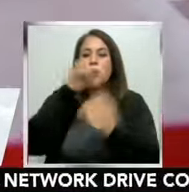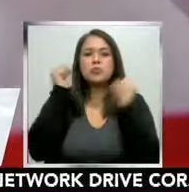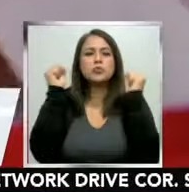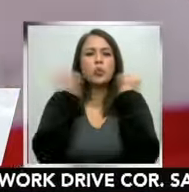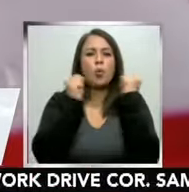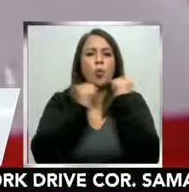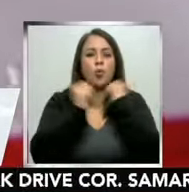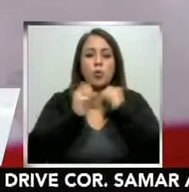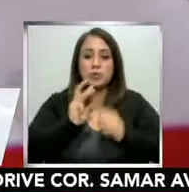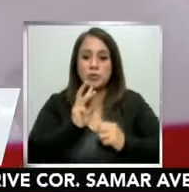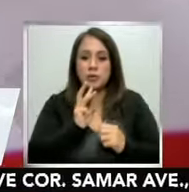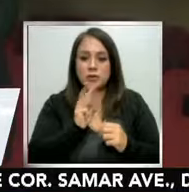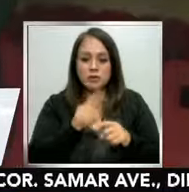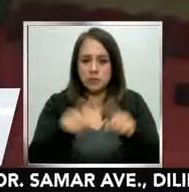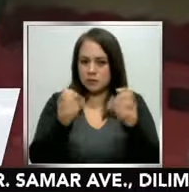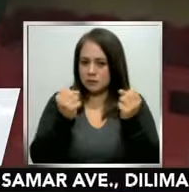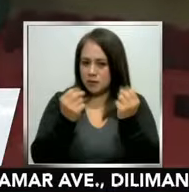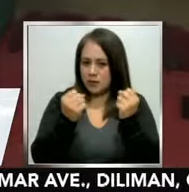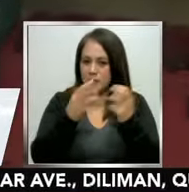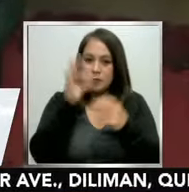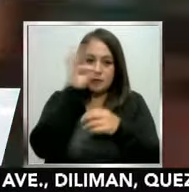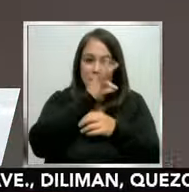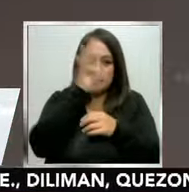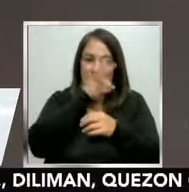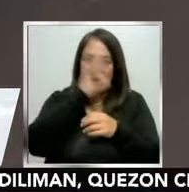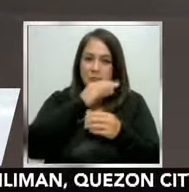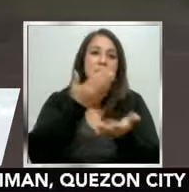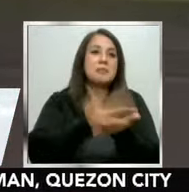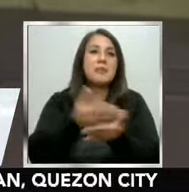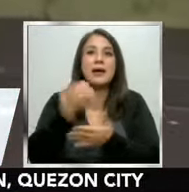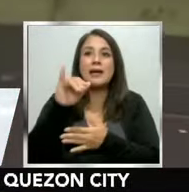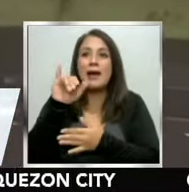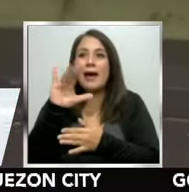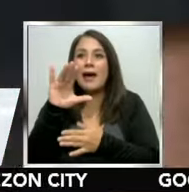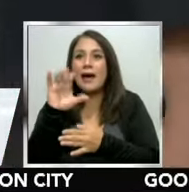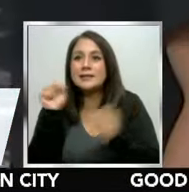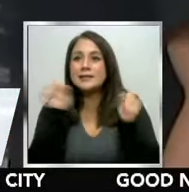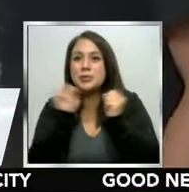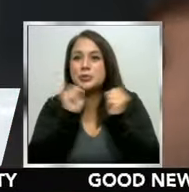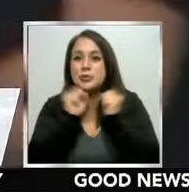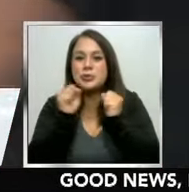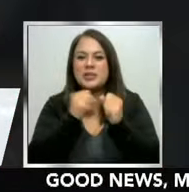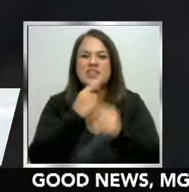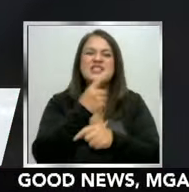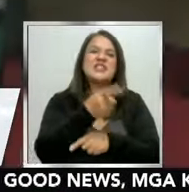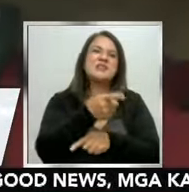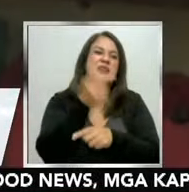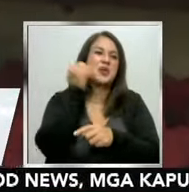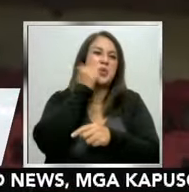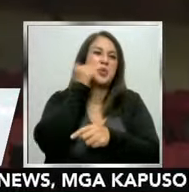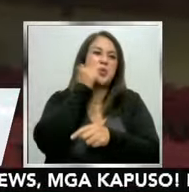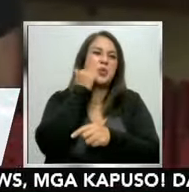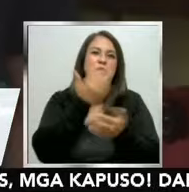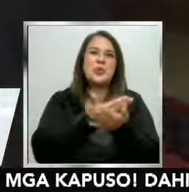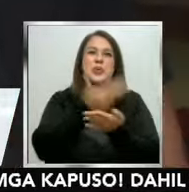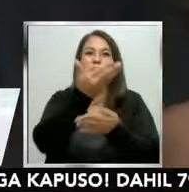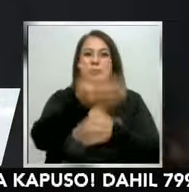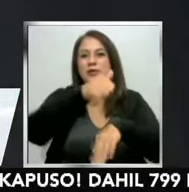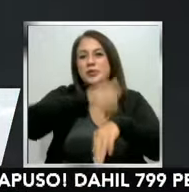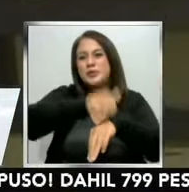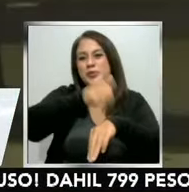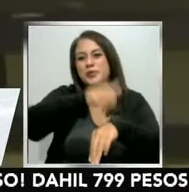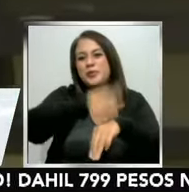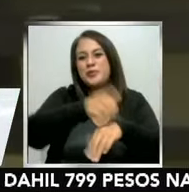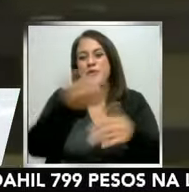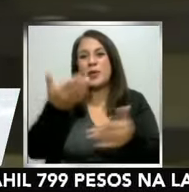Kaya marami sa ating mga Pinoy, pabiling yelo po. Si Ricky Yelo raw ang madalas na binibili sa suking tindahan na ito sa Quezon